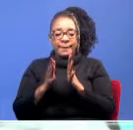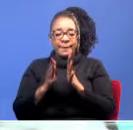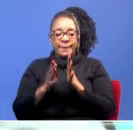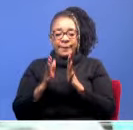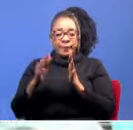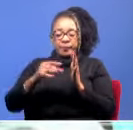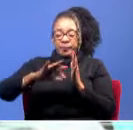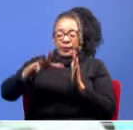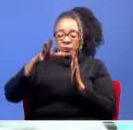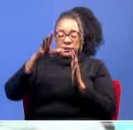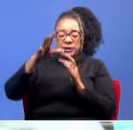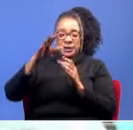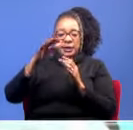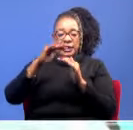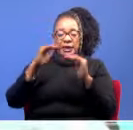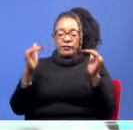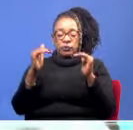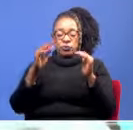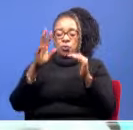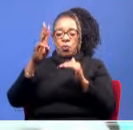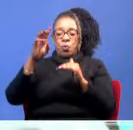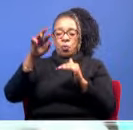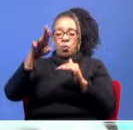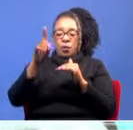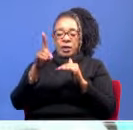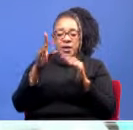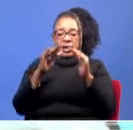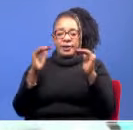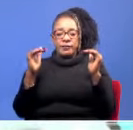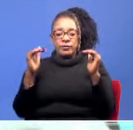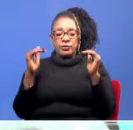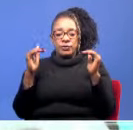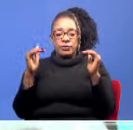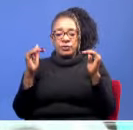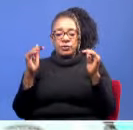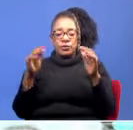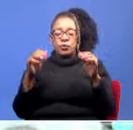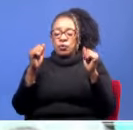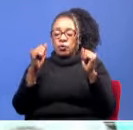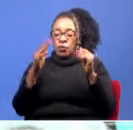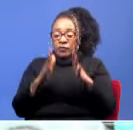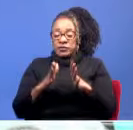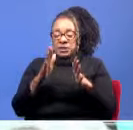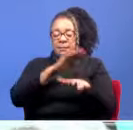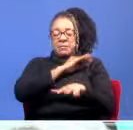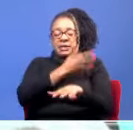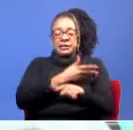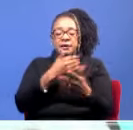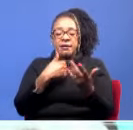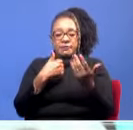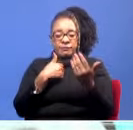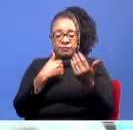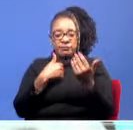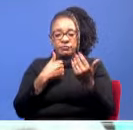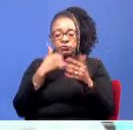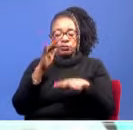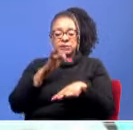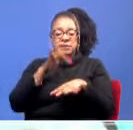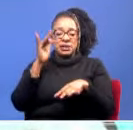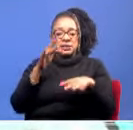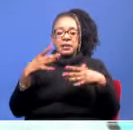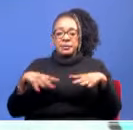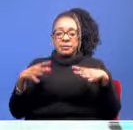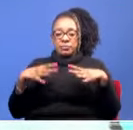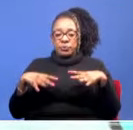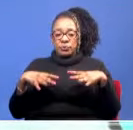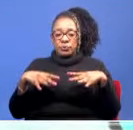to ward level. The officers wana mandate ya kusensitize people on